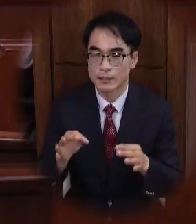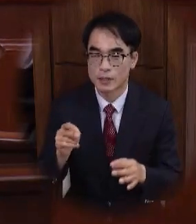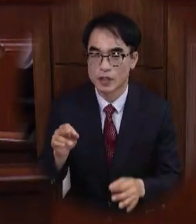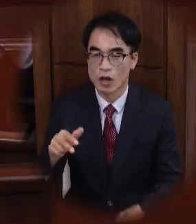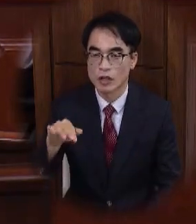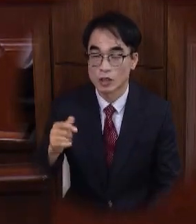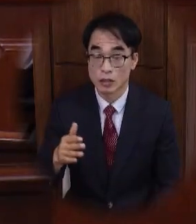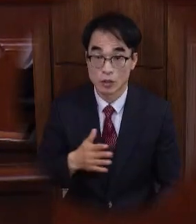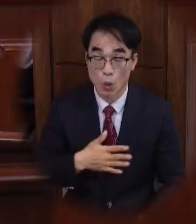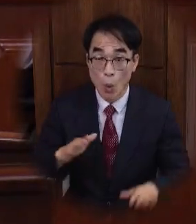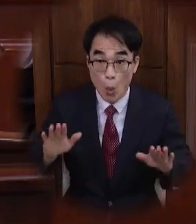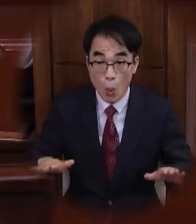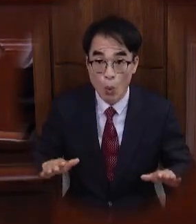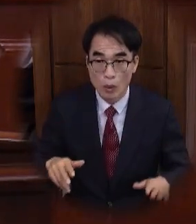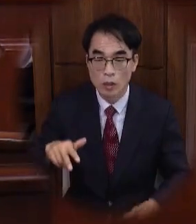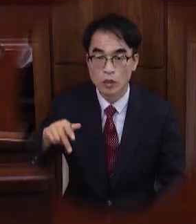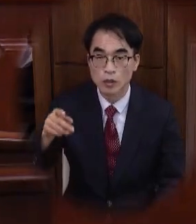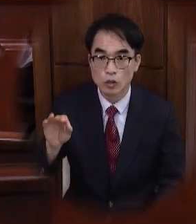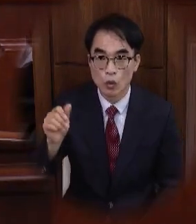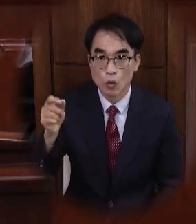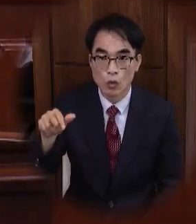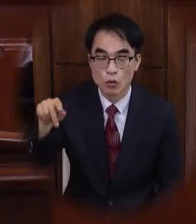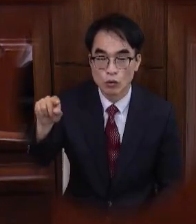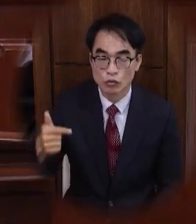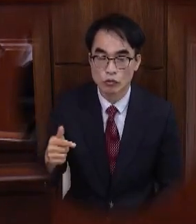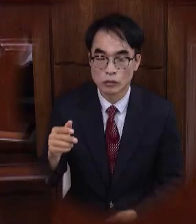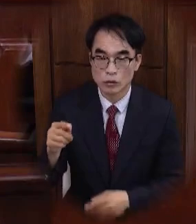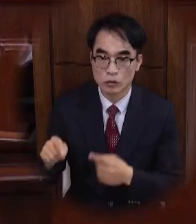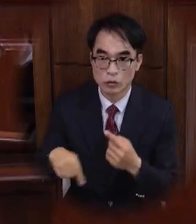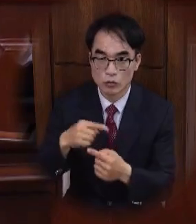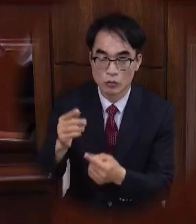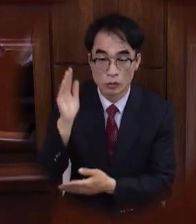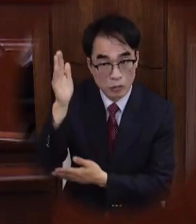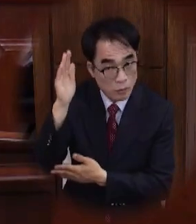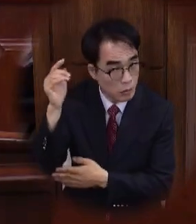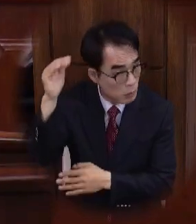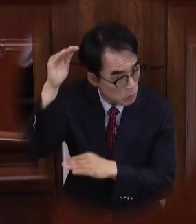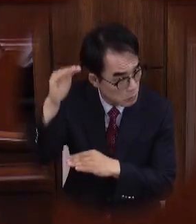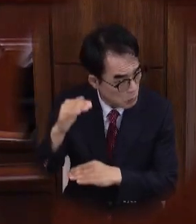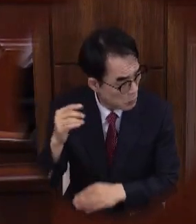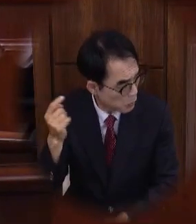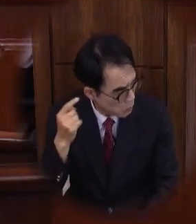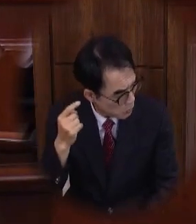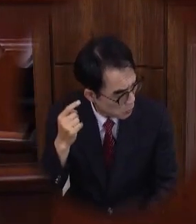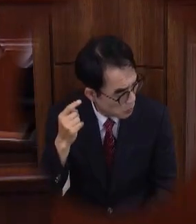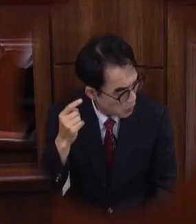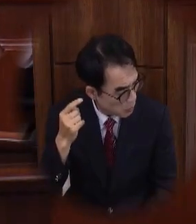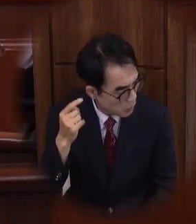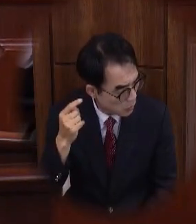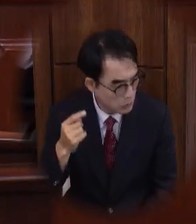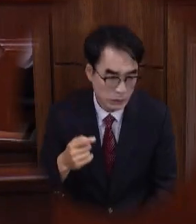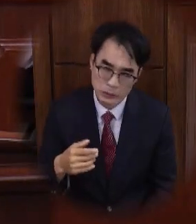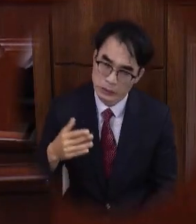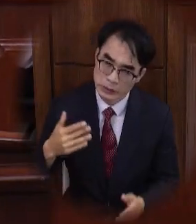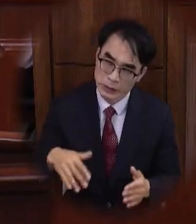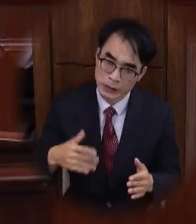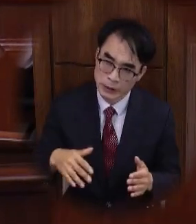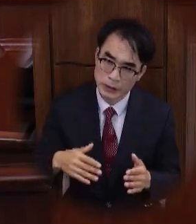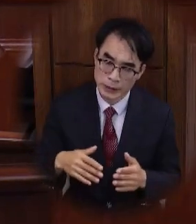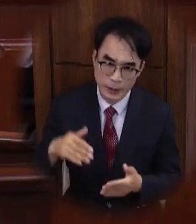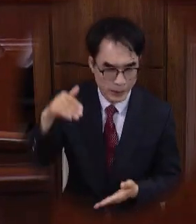저는 오늘 정준의 영장의 신상 발을 듣고 아직에 아직도